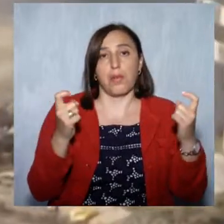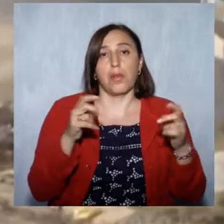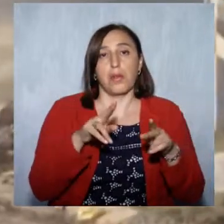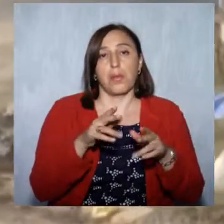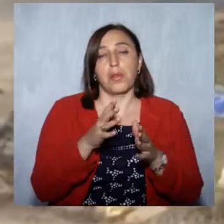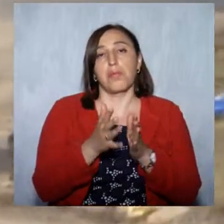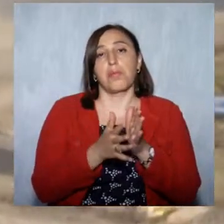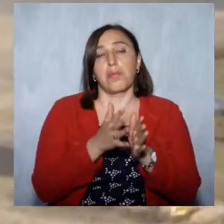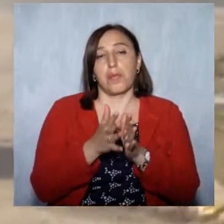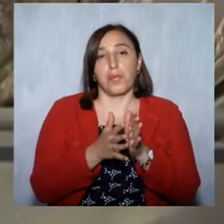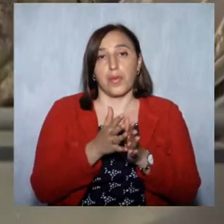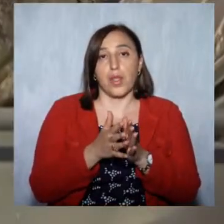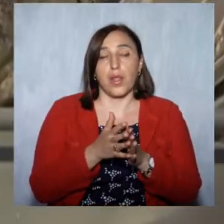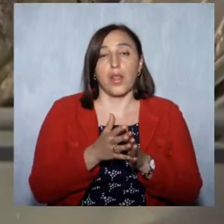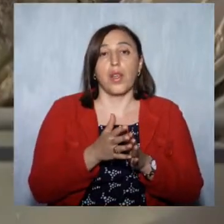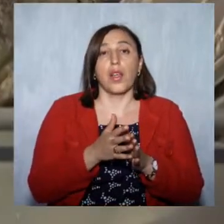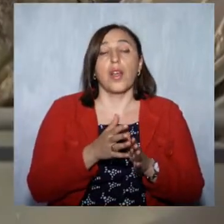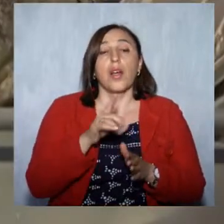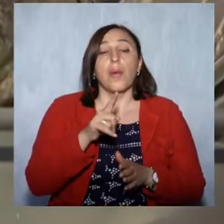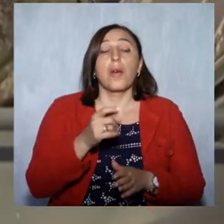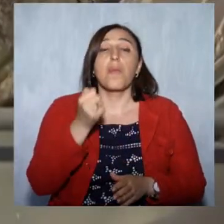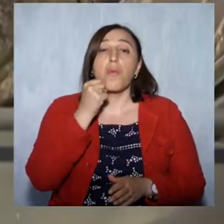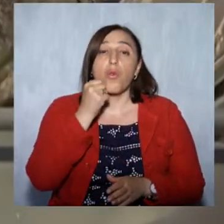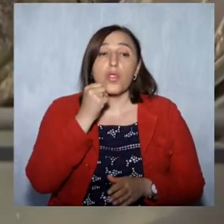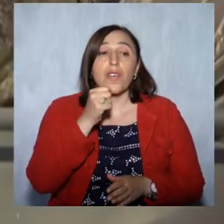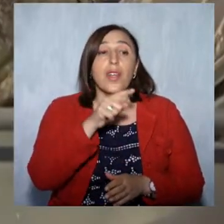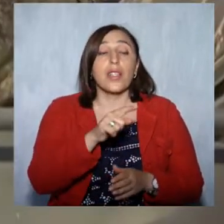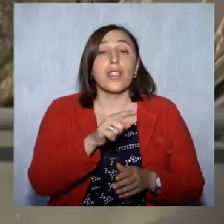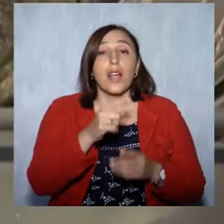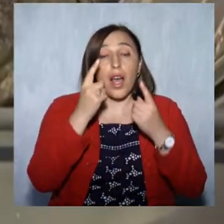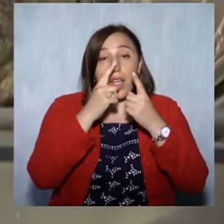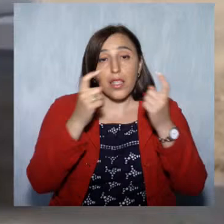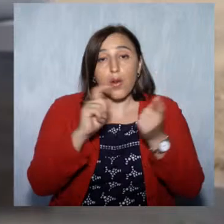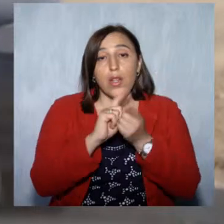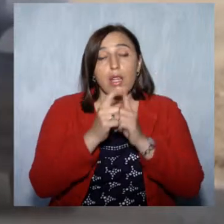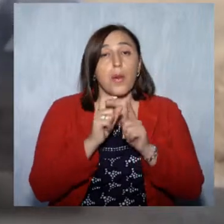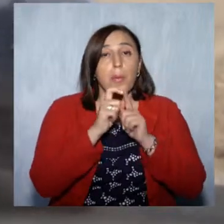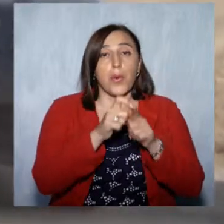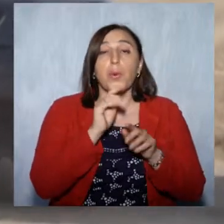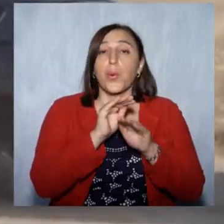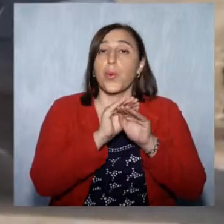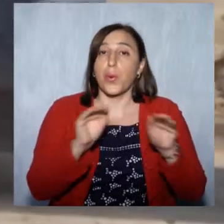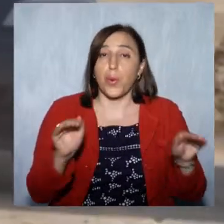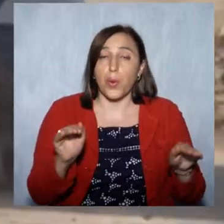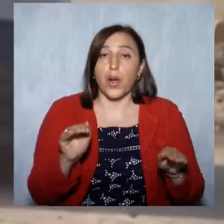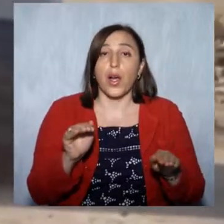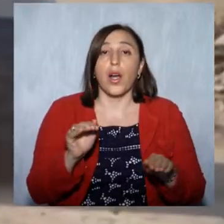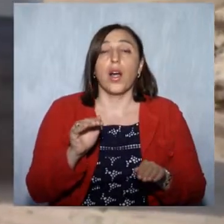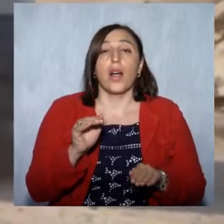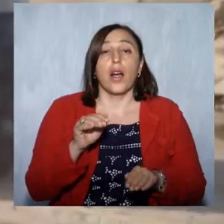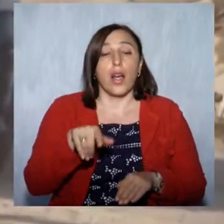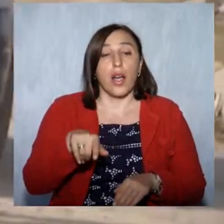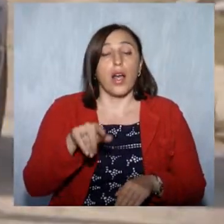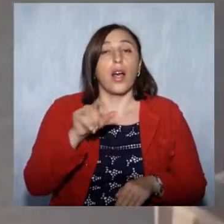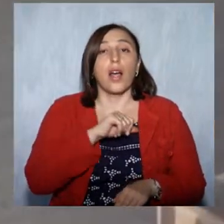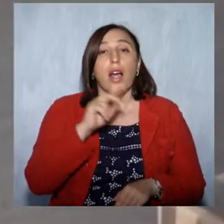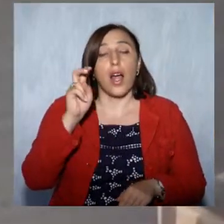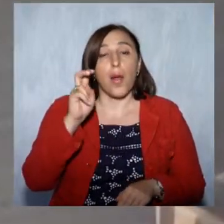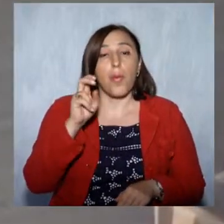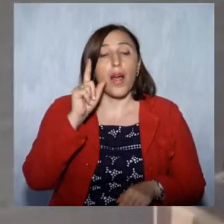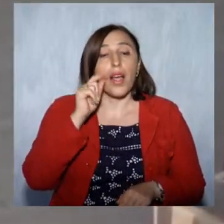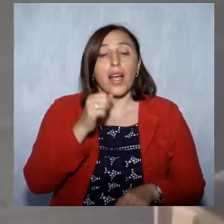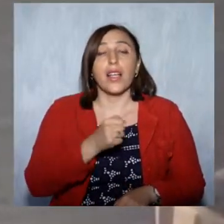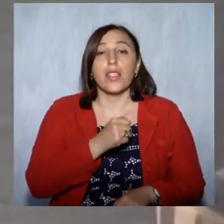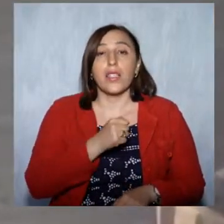տարածած հայտարարությունում, որին պաշտոնական Մոսկվան դեռ չի արձագանքել։ Հետպատերազմյան շրջանում Ղարաբաղի հայկական ուժերի վերահսկողության